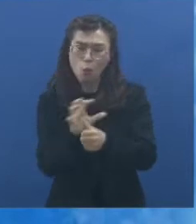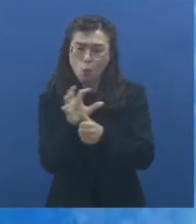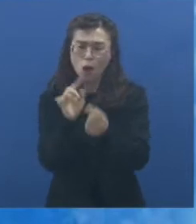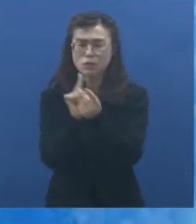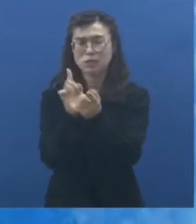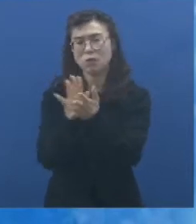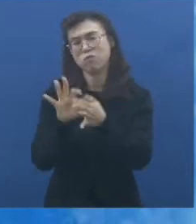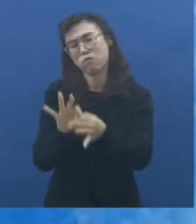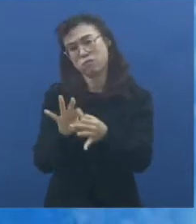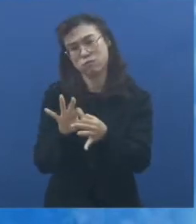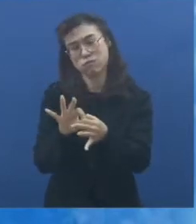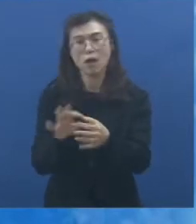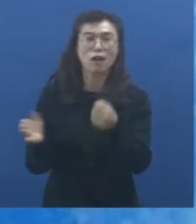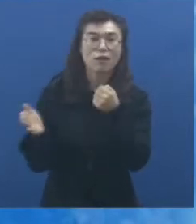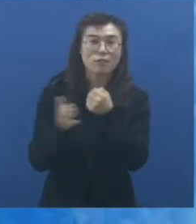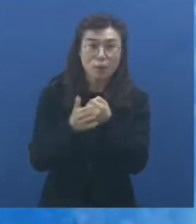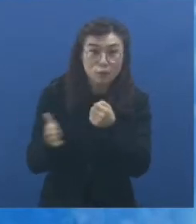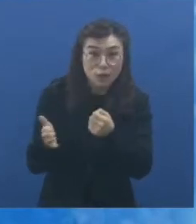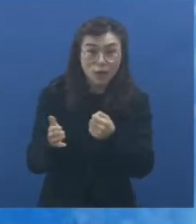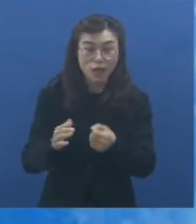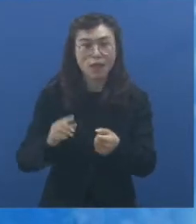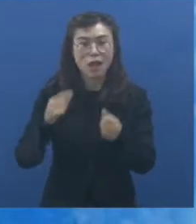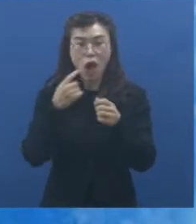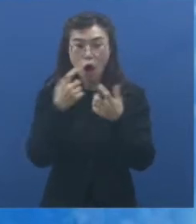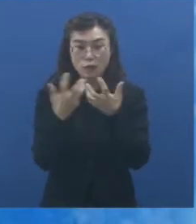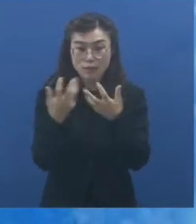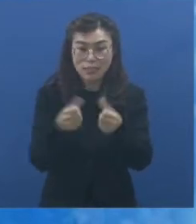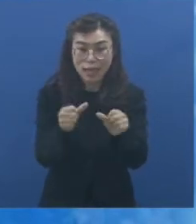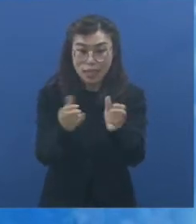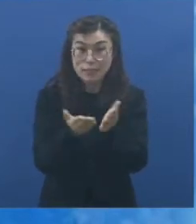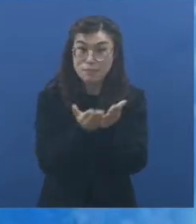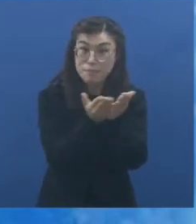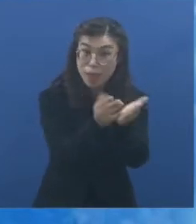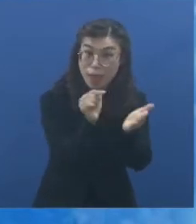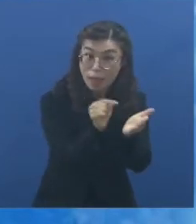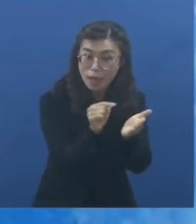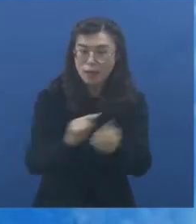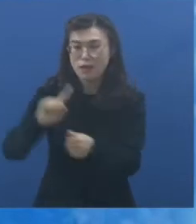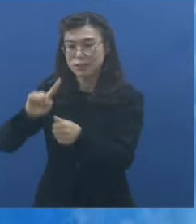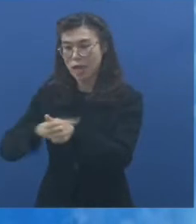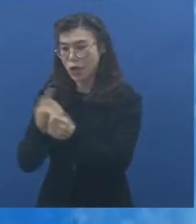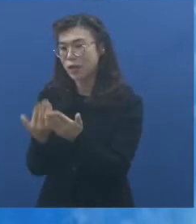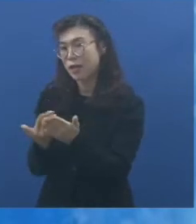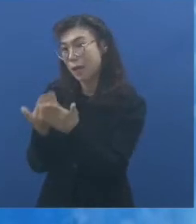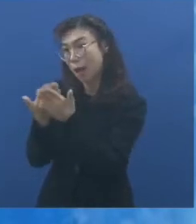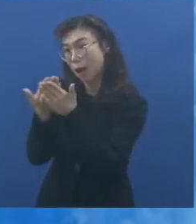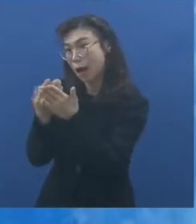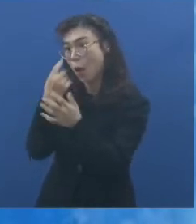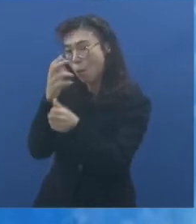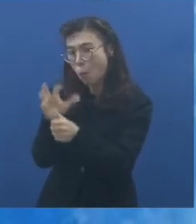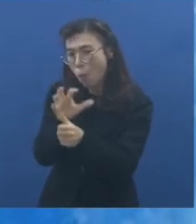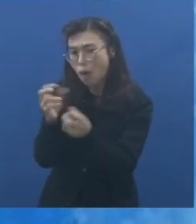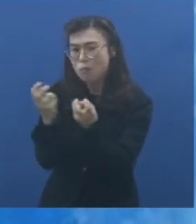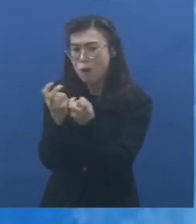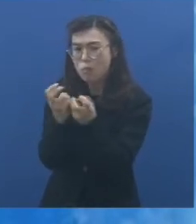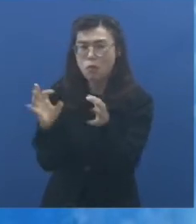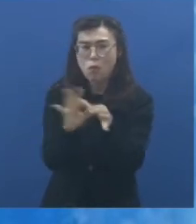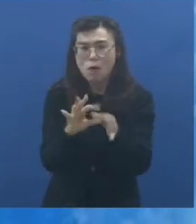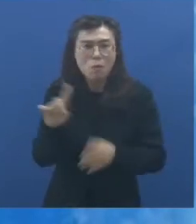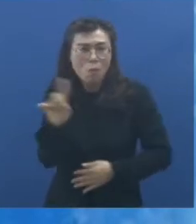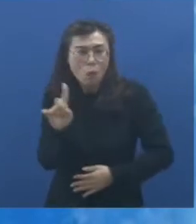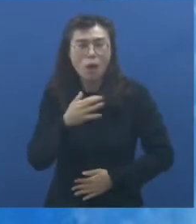없죠 그래서 우리 3 빙 선하고 자연의 개발과 보존이 어떻게 공존할 수 있는지 한번 알아보도록 하겠습니다 자